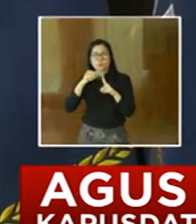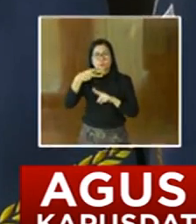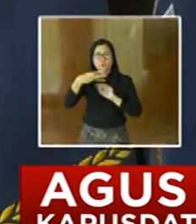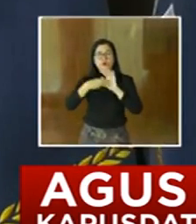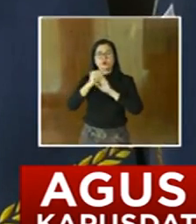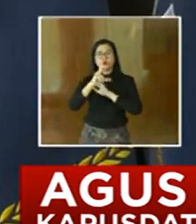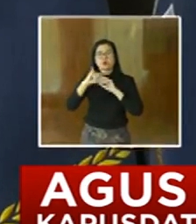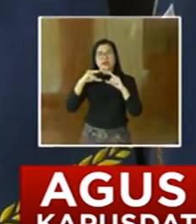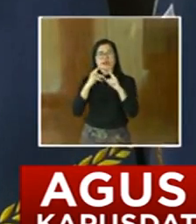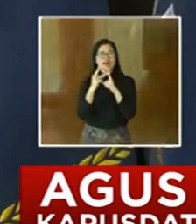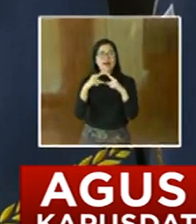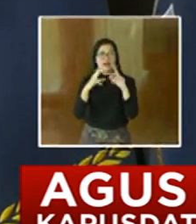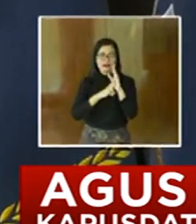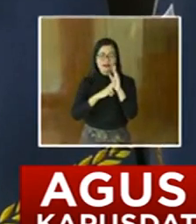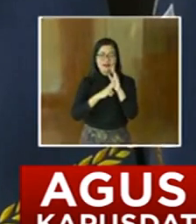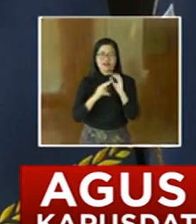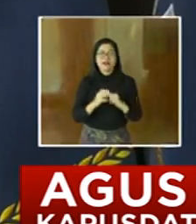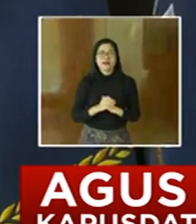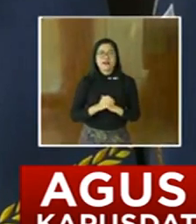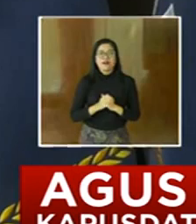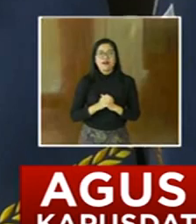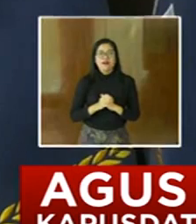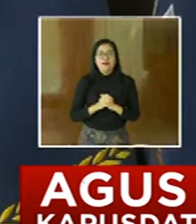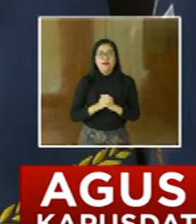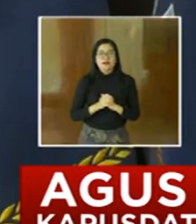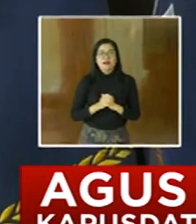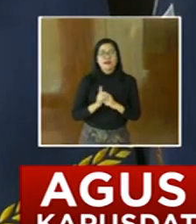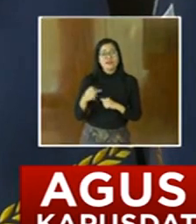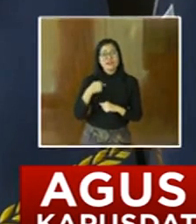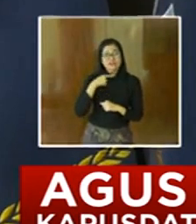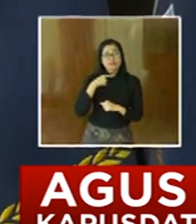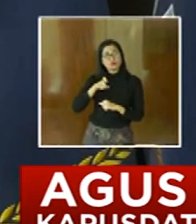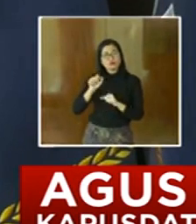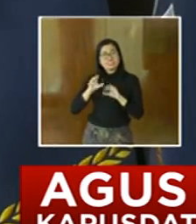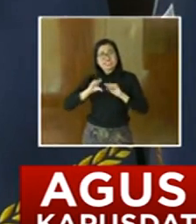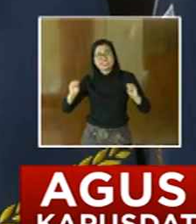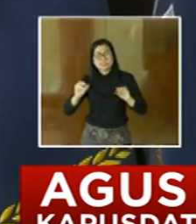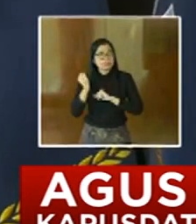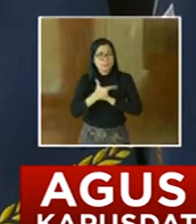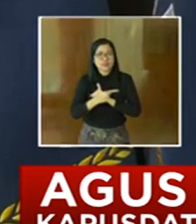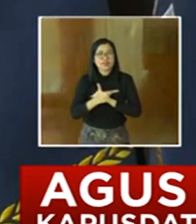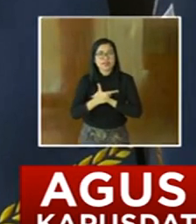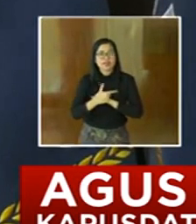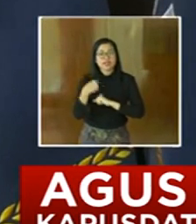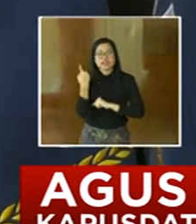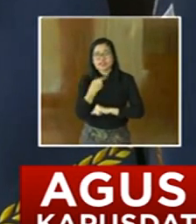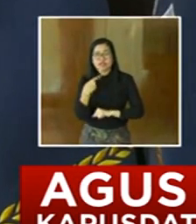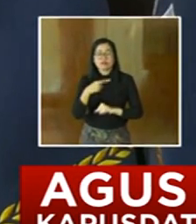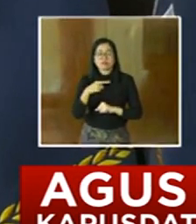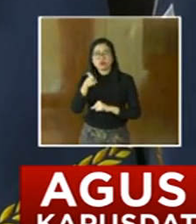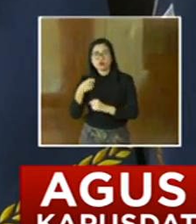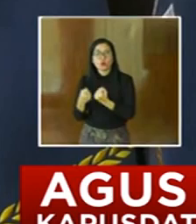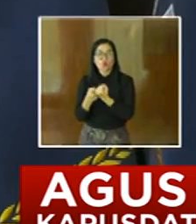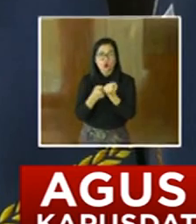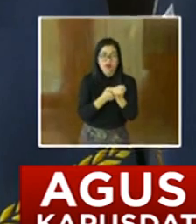semuanya ke status keadaan darurat Karena pada saat itu kita perlu bekerja dengan cepat kita membutuhkan dukungan operasi